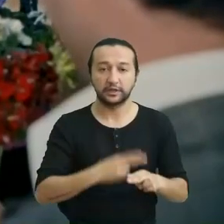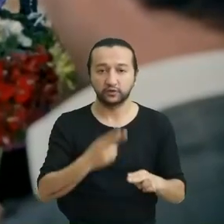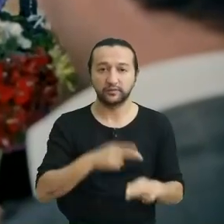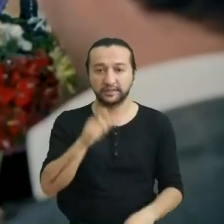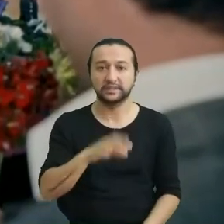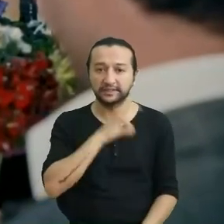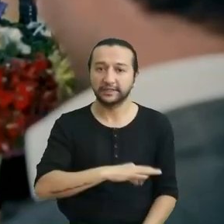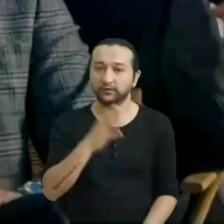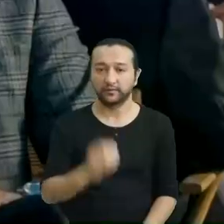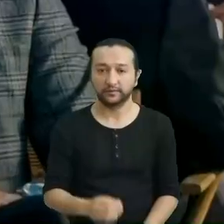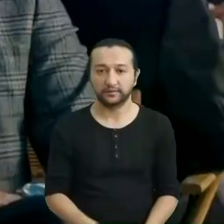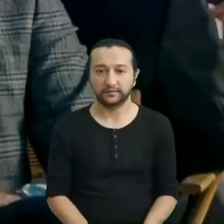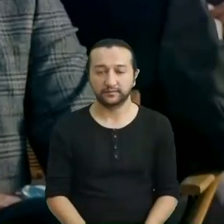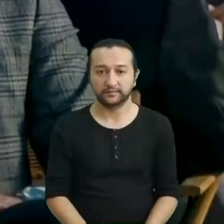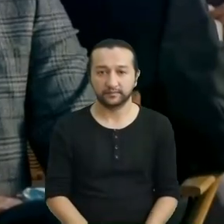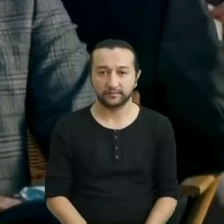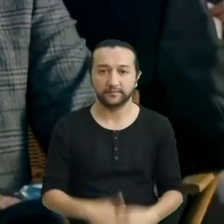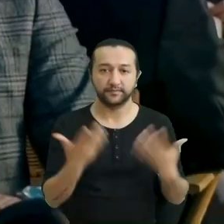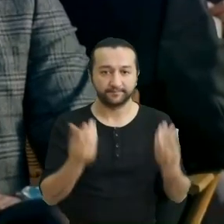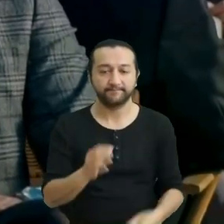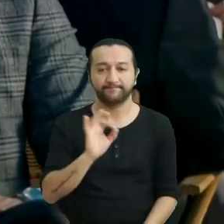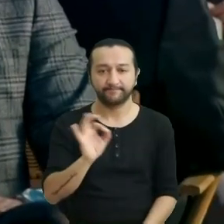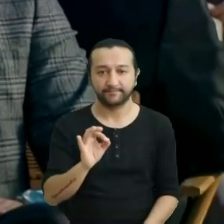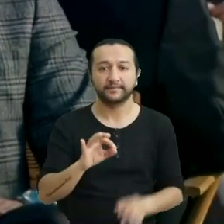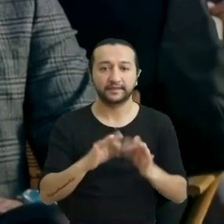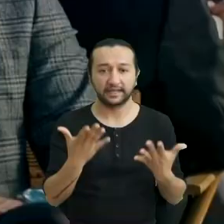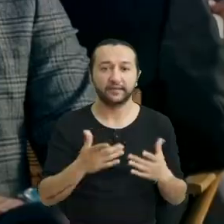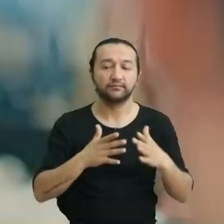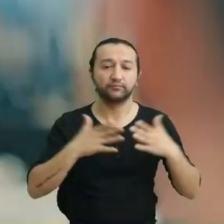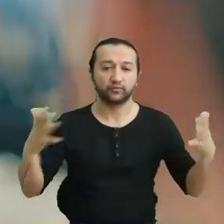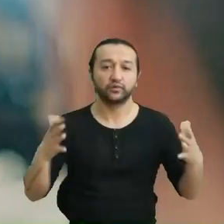çok işimize yarayabilir. Tabii ya, ne geliş ama.